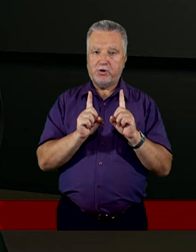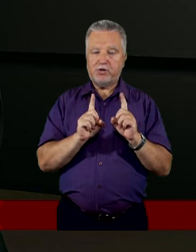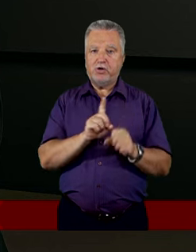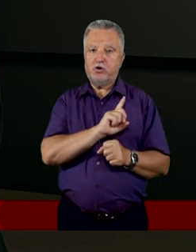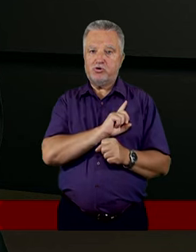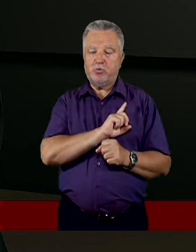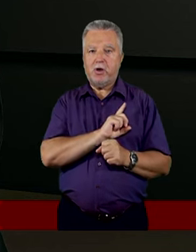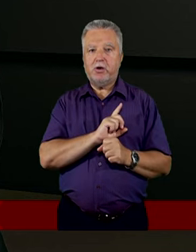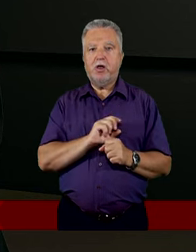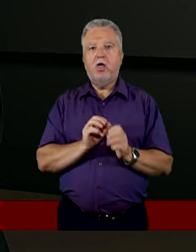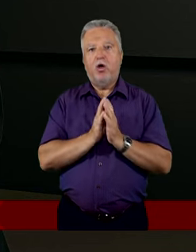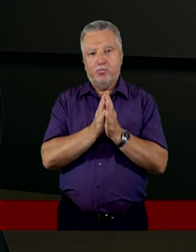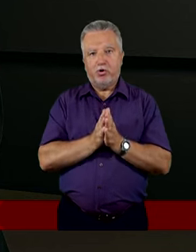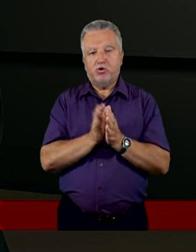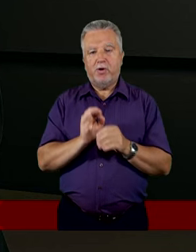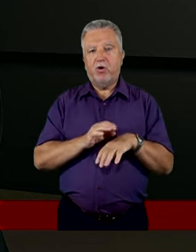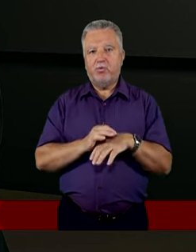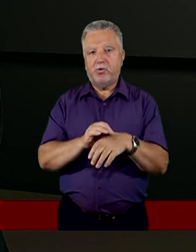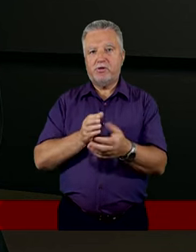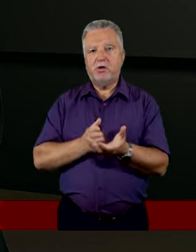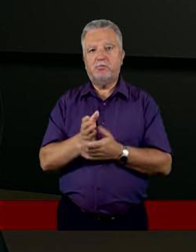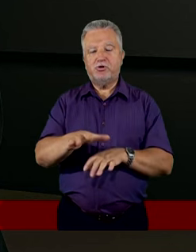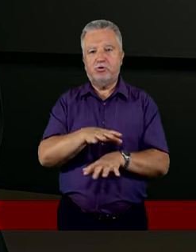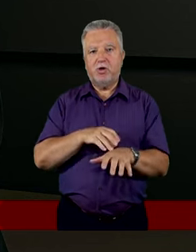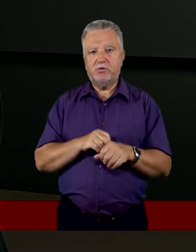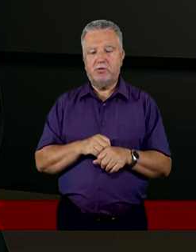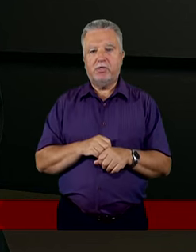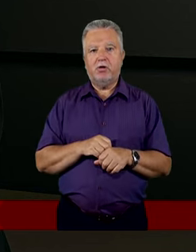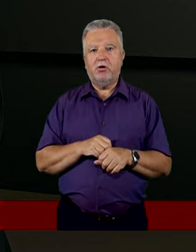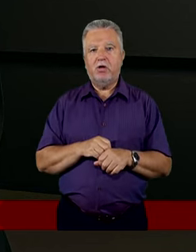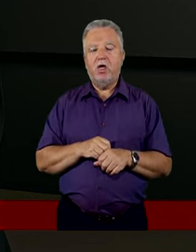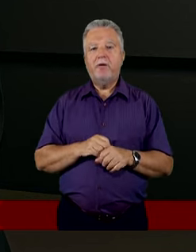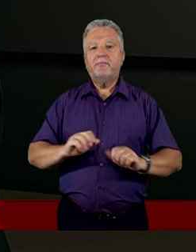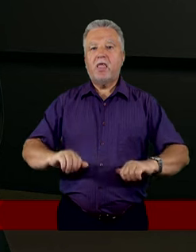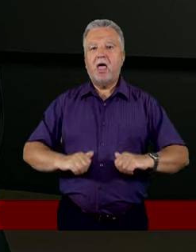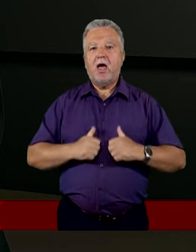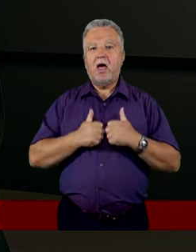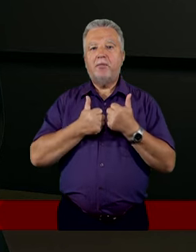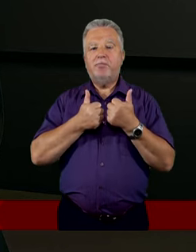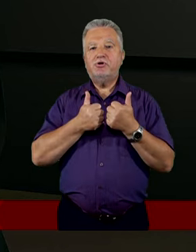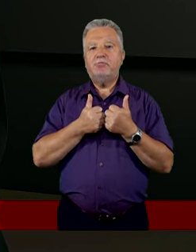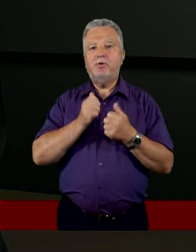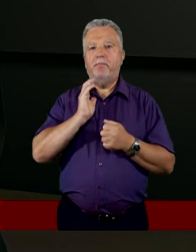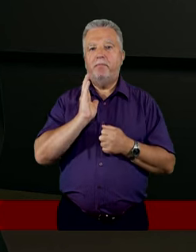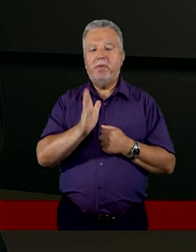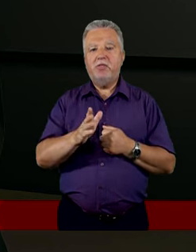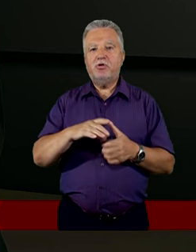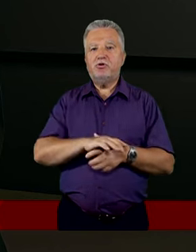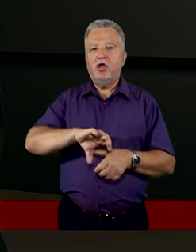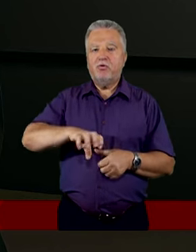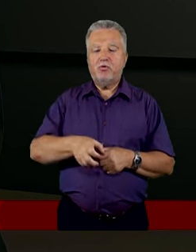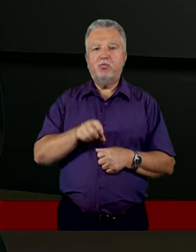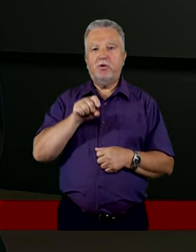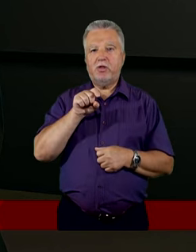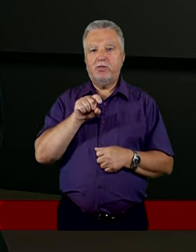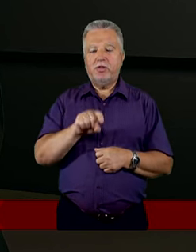każdego dnia prośba o prowadzenie przez Ducha Świętego, żebyśmy nawet będąc w